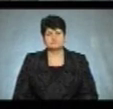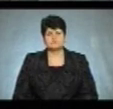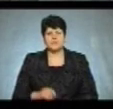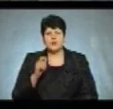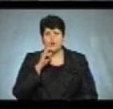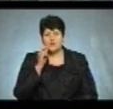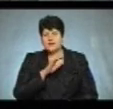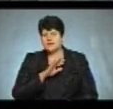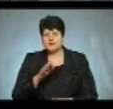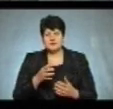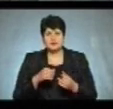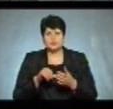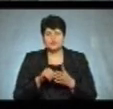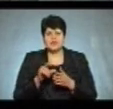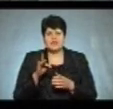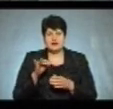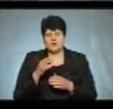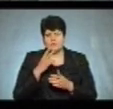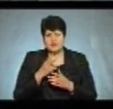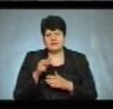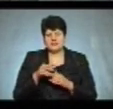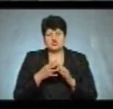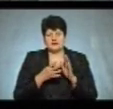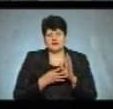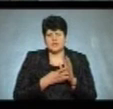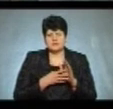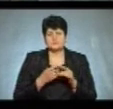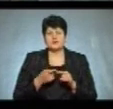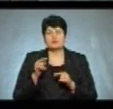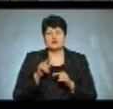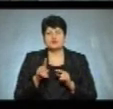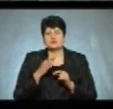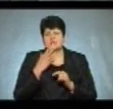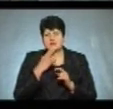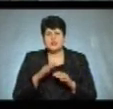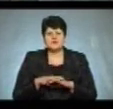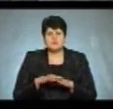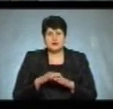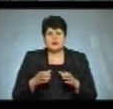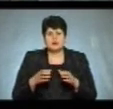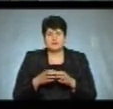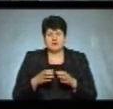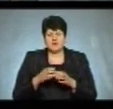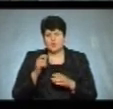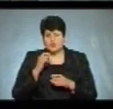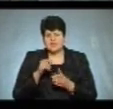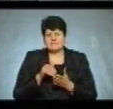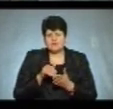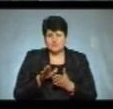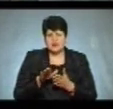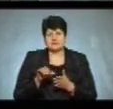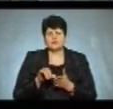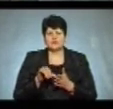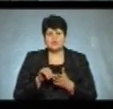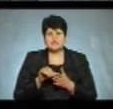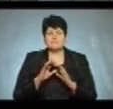Україна не братиме участі в Євробаченні 2019. Про те, що Національна суспільна телерадіокомпанія України відмовляється від